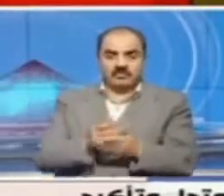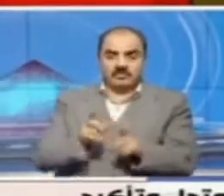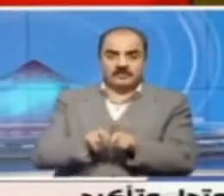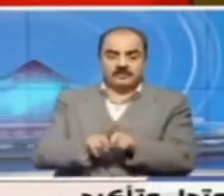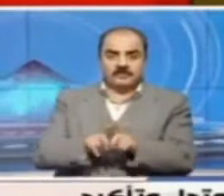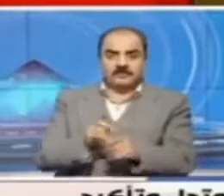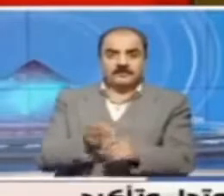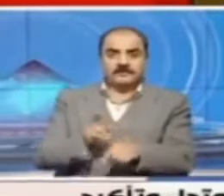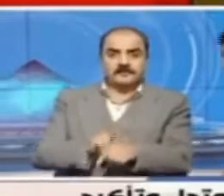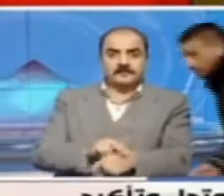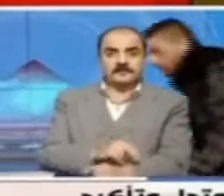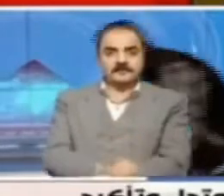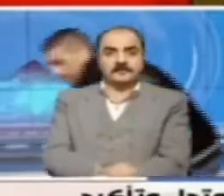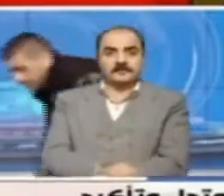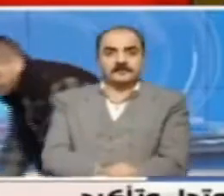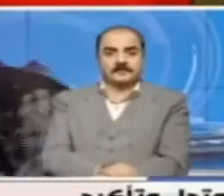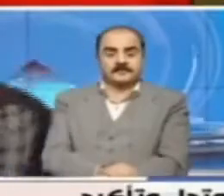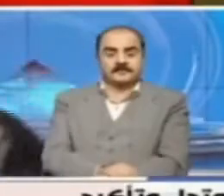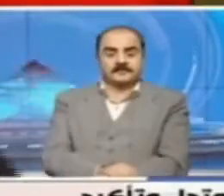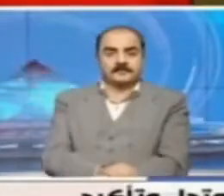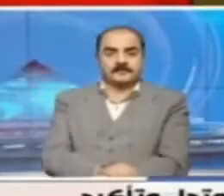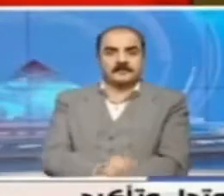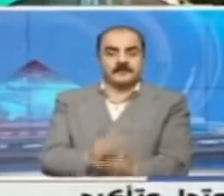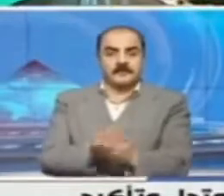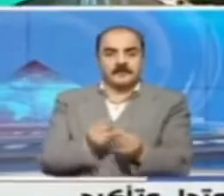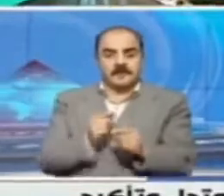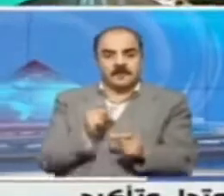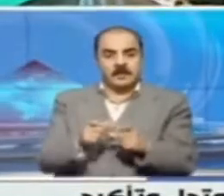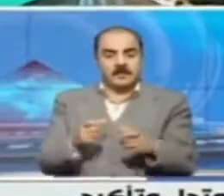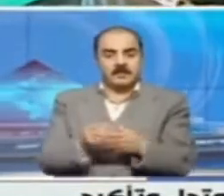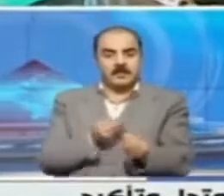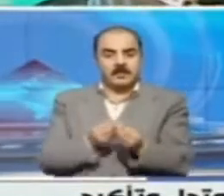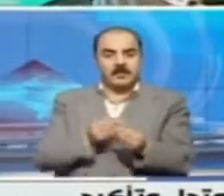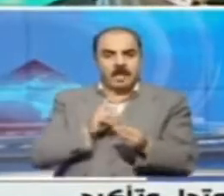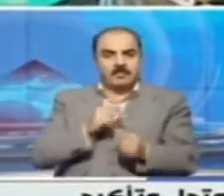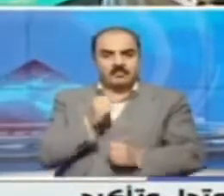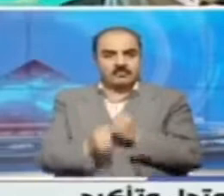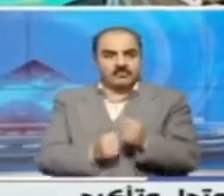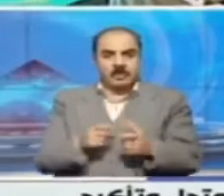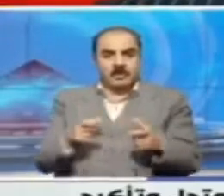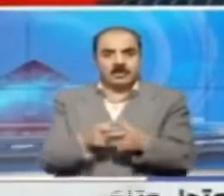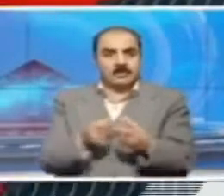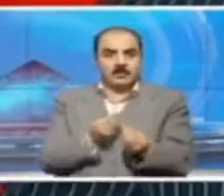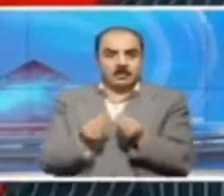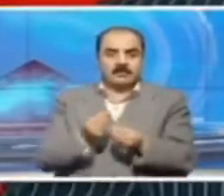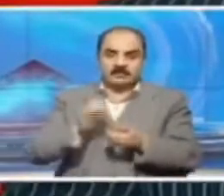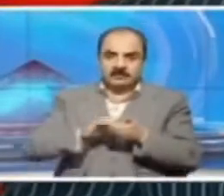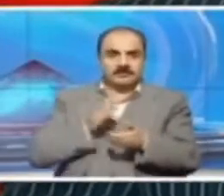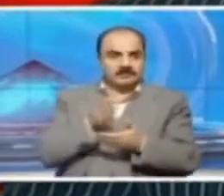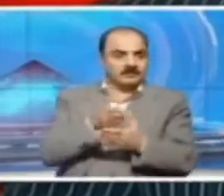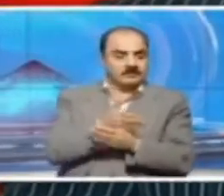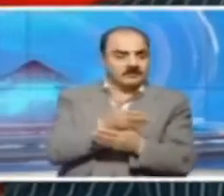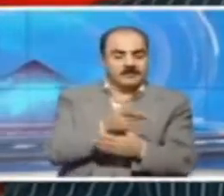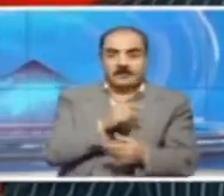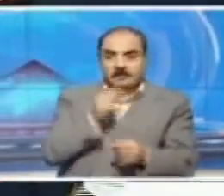تحاول الولوج إلى مجتمعاتنا. وتتعدد جهود المجلس الأعلى للشؤون الإسلامية، فمن